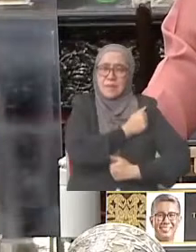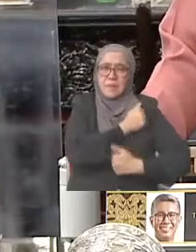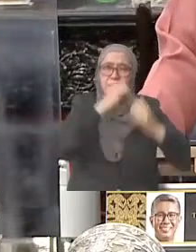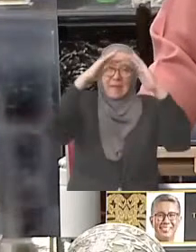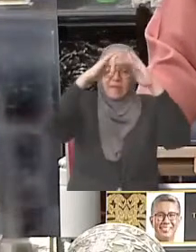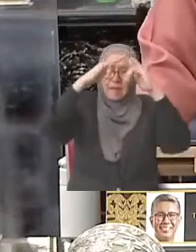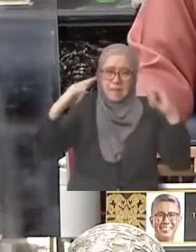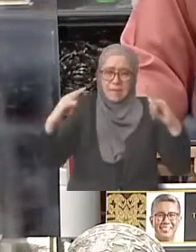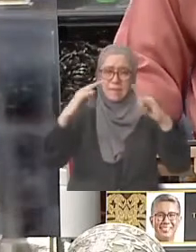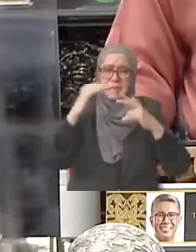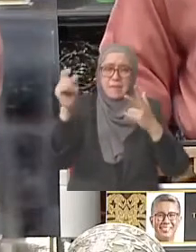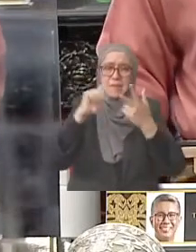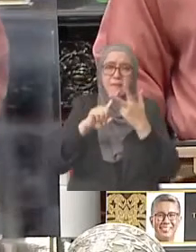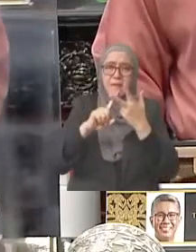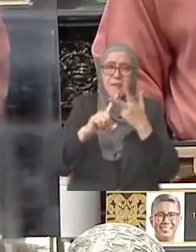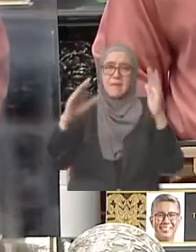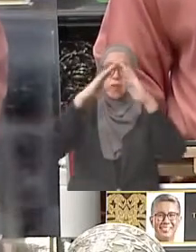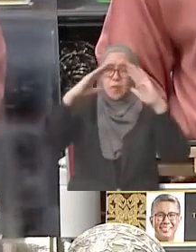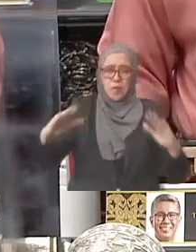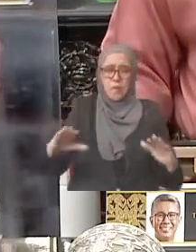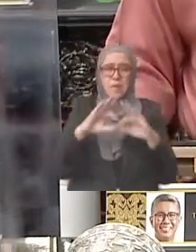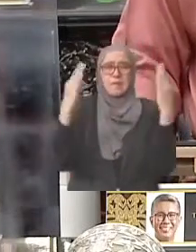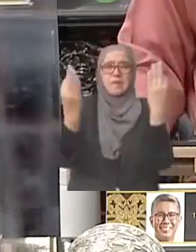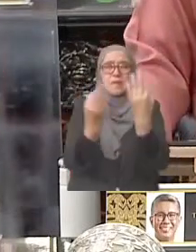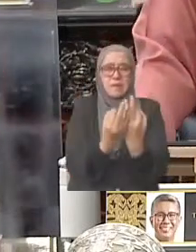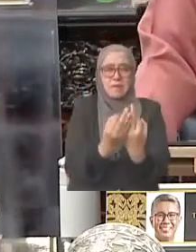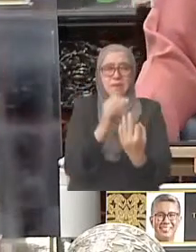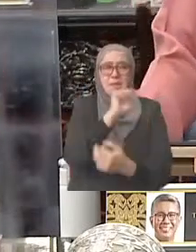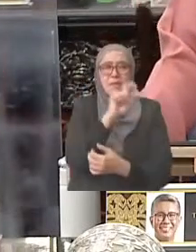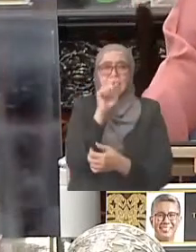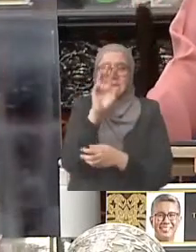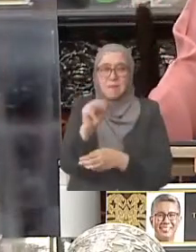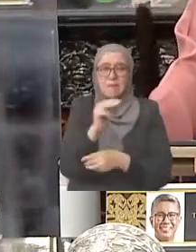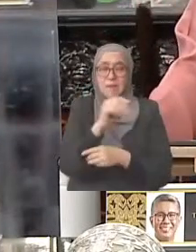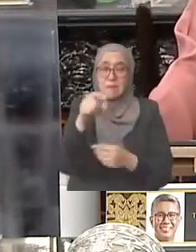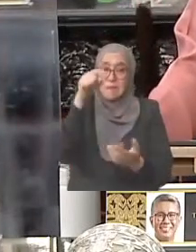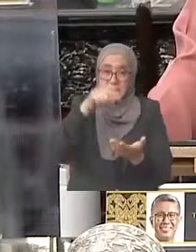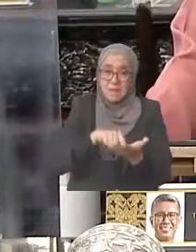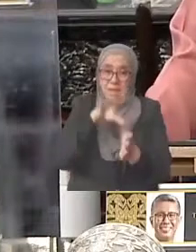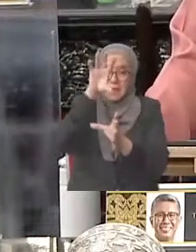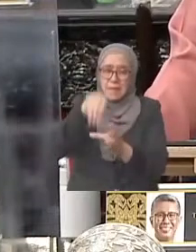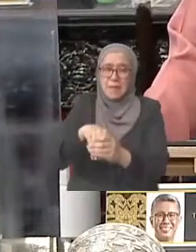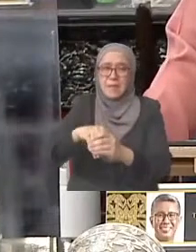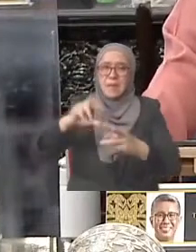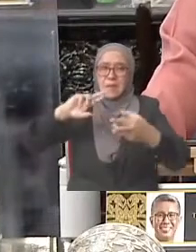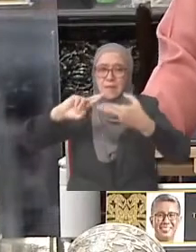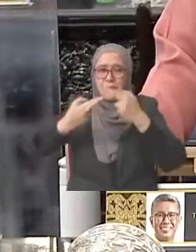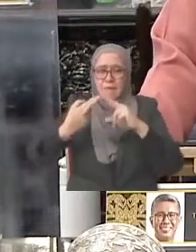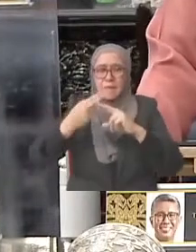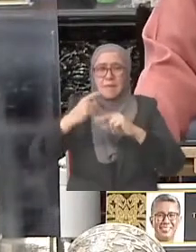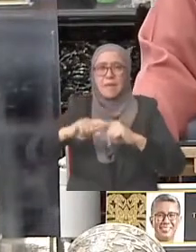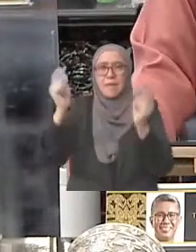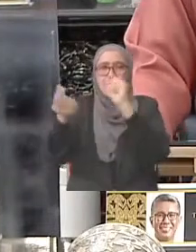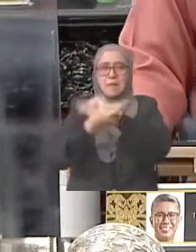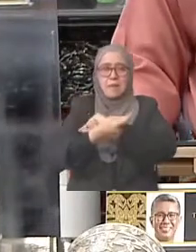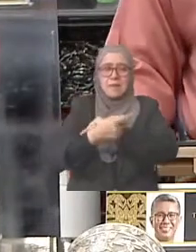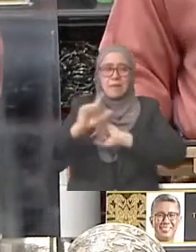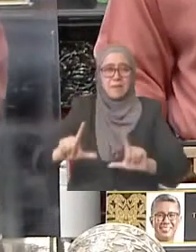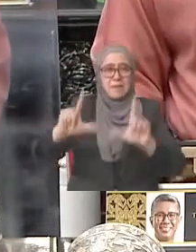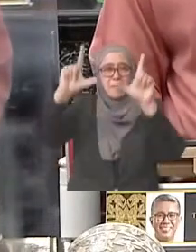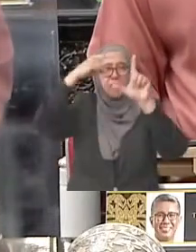dan rumah keluar bila angkatan Central runtuhkan ini turut melibatkan penggantian dan perbaikan lift setaqwa Scott's